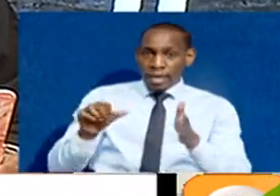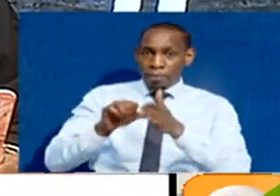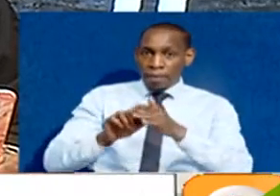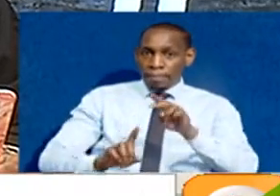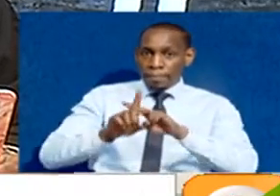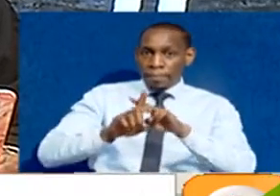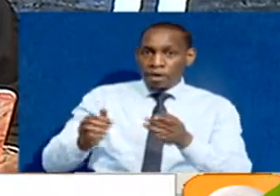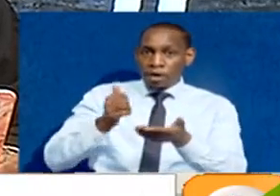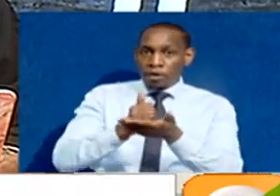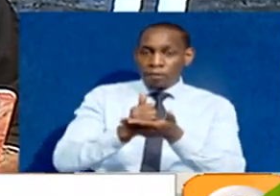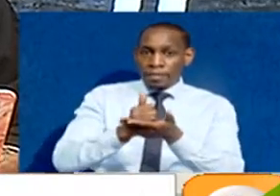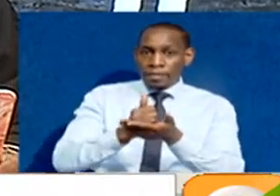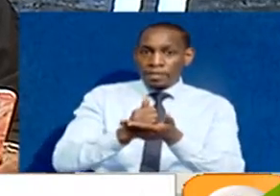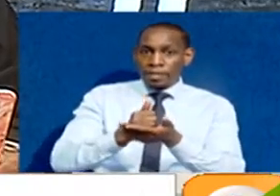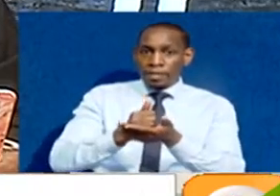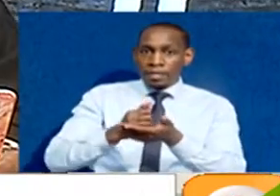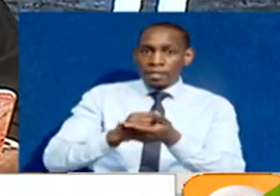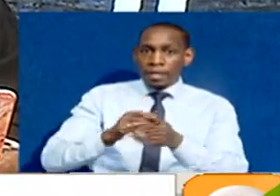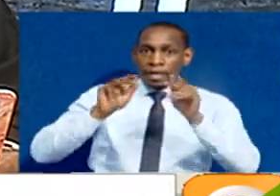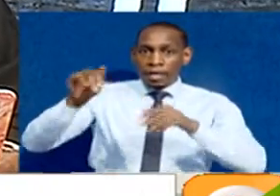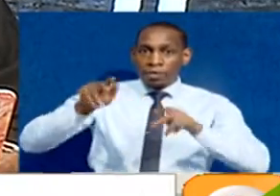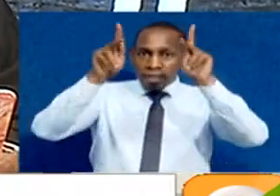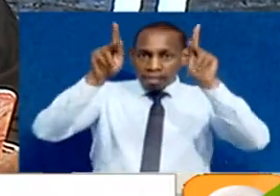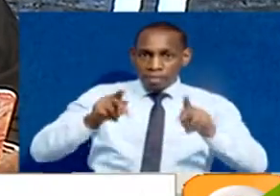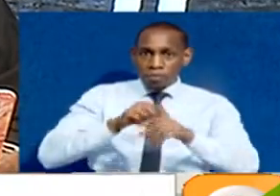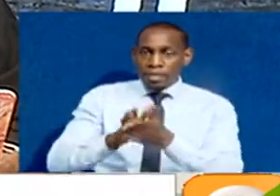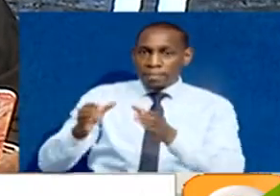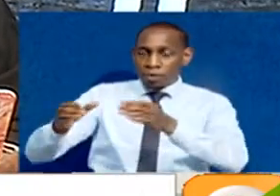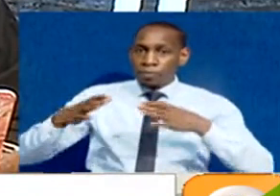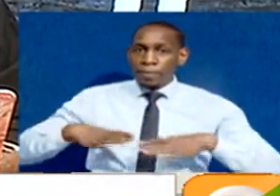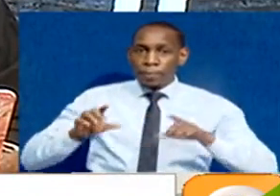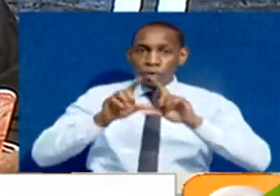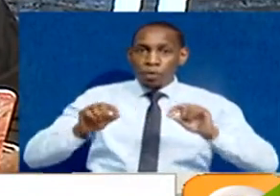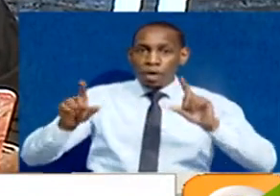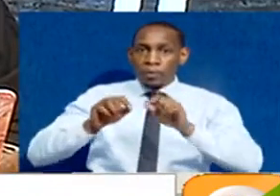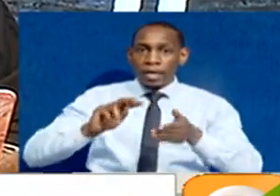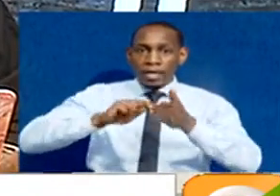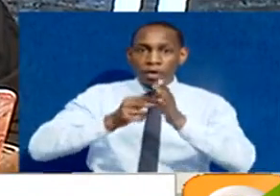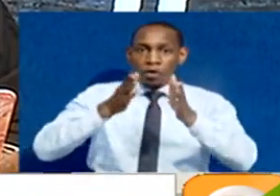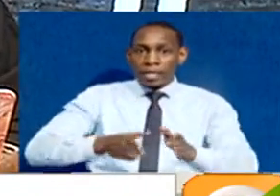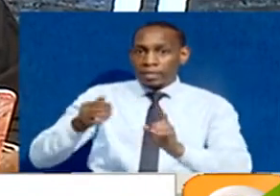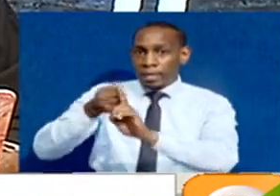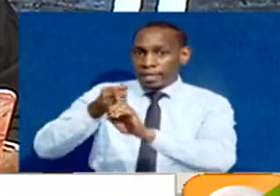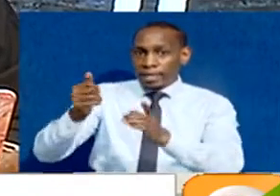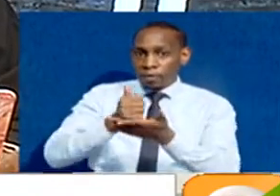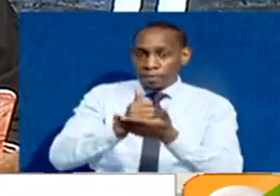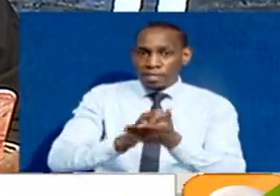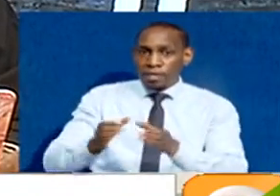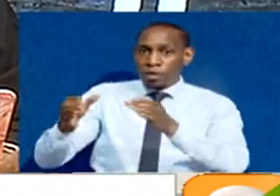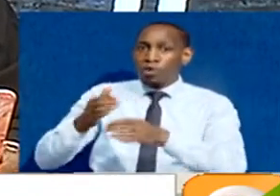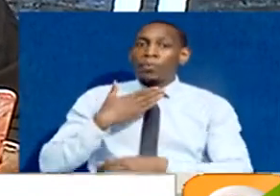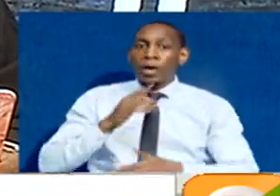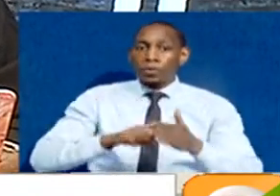Paru kulizuka katika afisi ya mweka hazina wa kaunti hiyo ya Kisumu baada ya kundi la watu waliodai kuwa wanakandarasi kuvamia afisi hiyo. Kundi